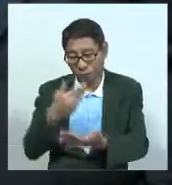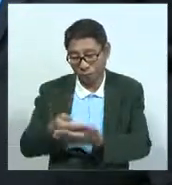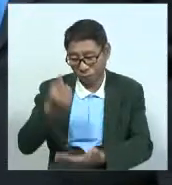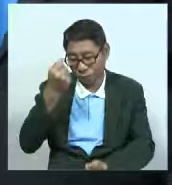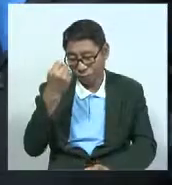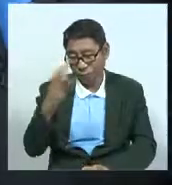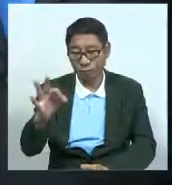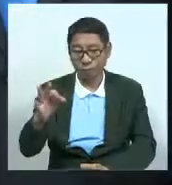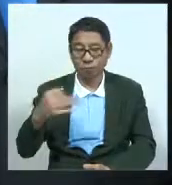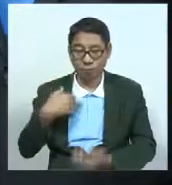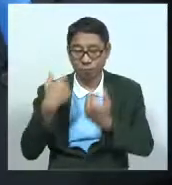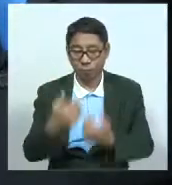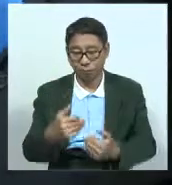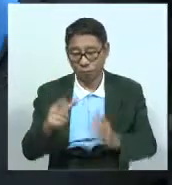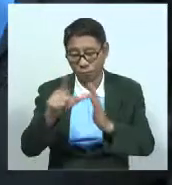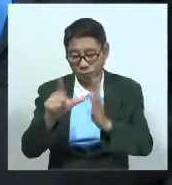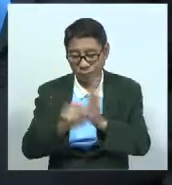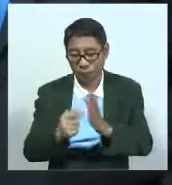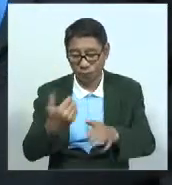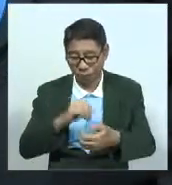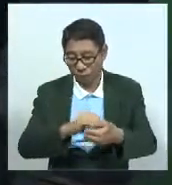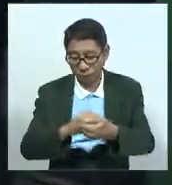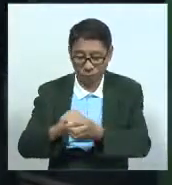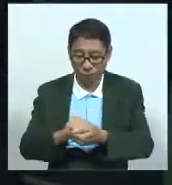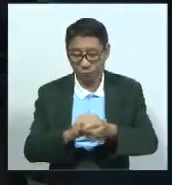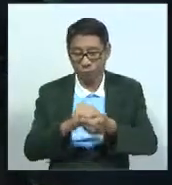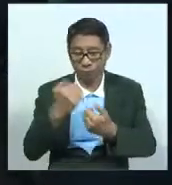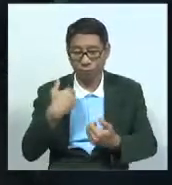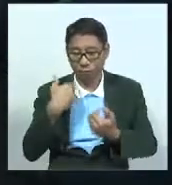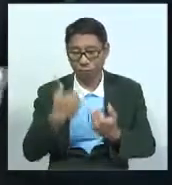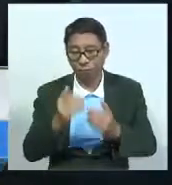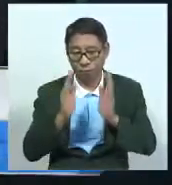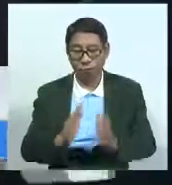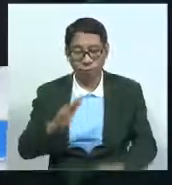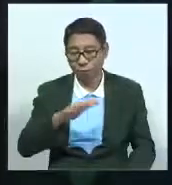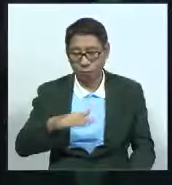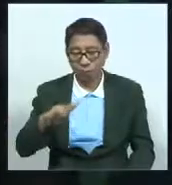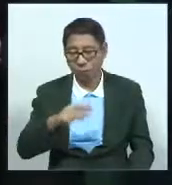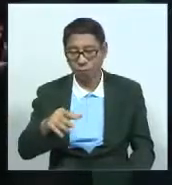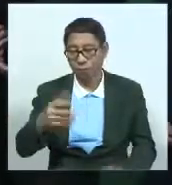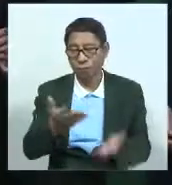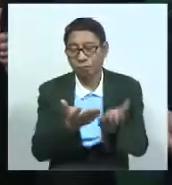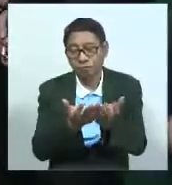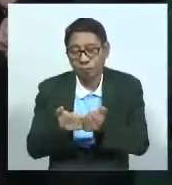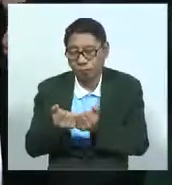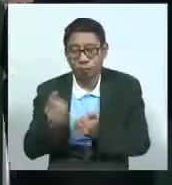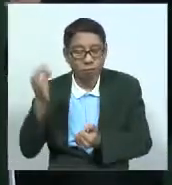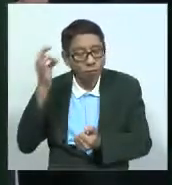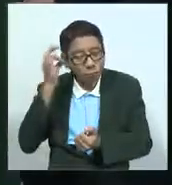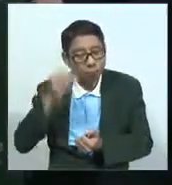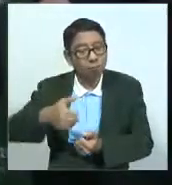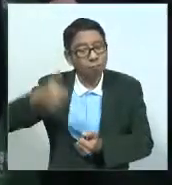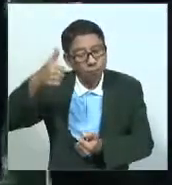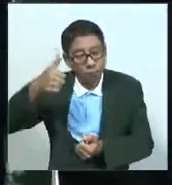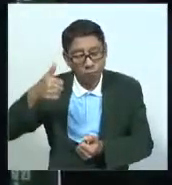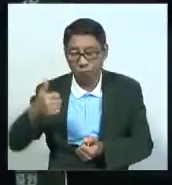ค์หลักสูตรของตัวสูตรร่วมกับกรมการแพทย์ไม่มีการเก็บตังค์คนปกติอย่าไปเอาเลยครับไปฟังนู่นฟังนี่มาว่ามันดี